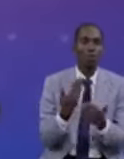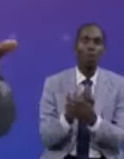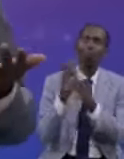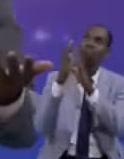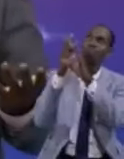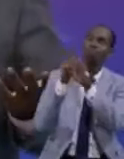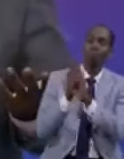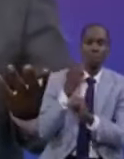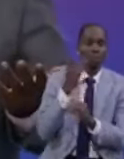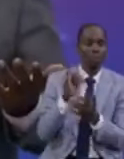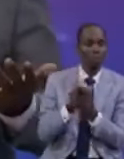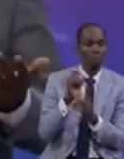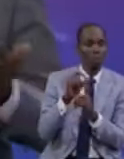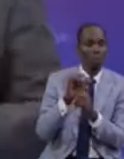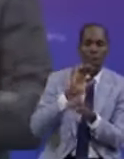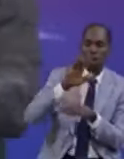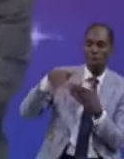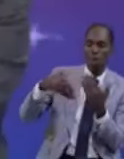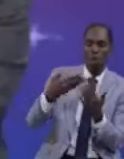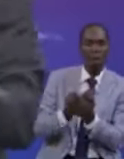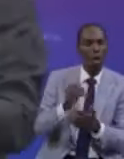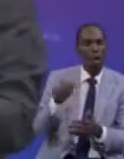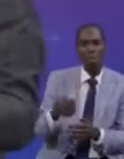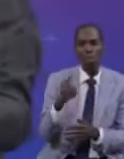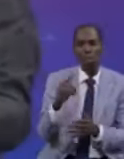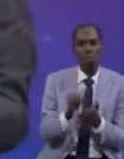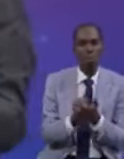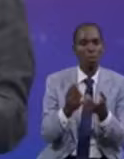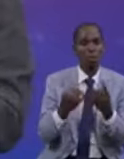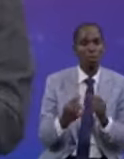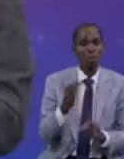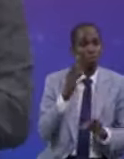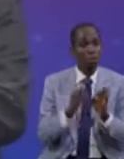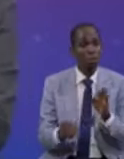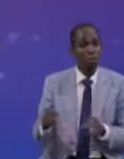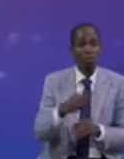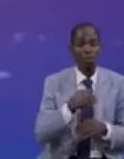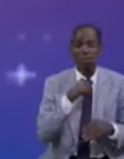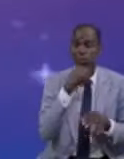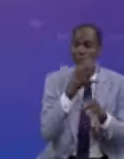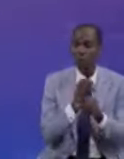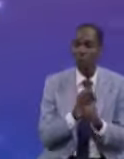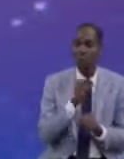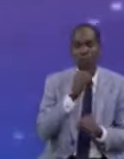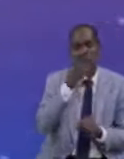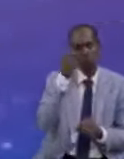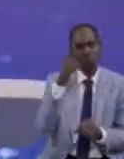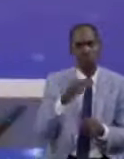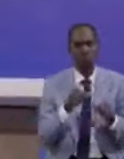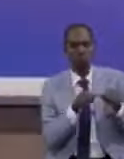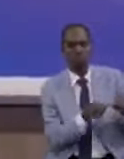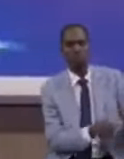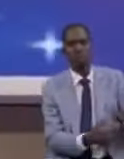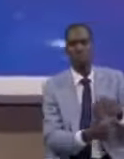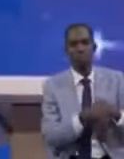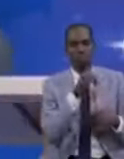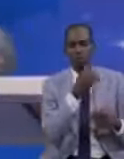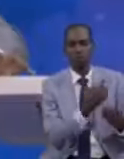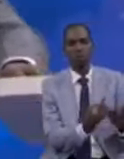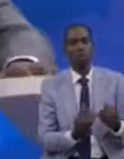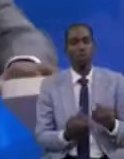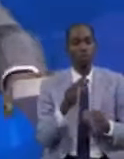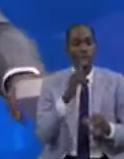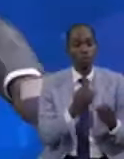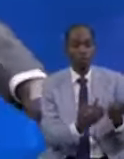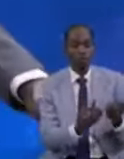dit ici tout le monde peut venir si vous n'avez pas encore reçu on dit et nous avons tous reçu de sa plénitude si vous